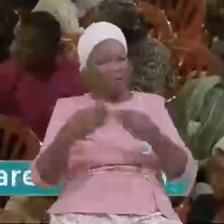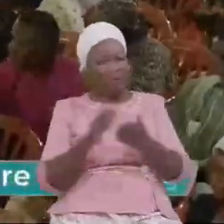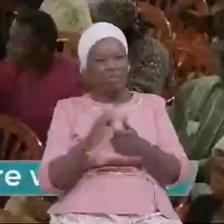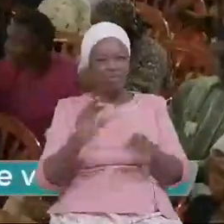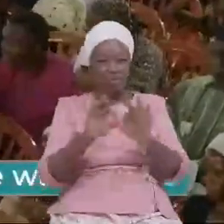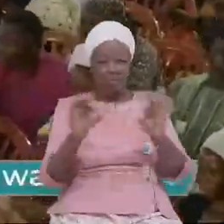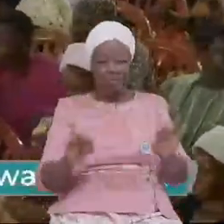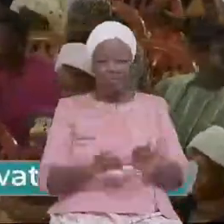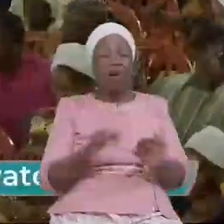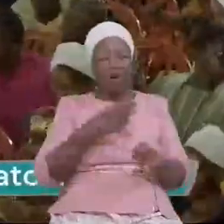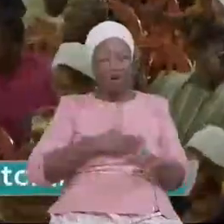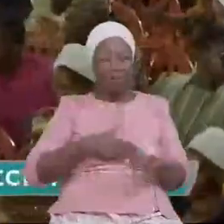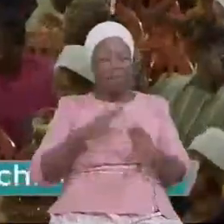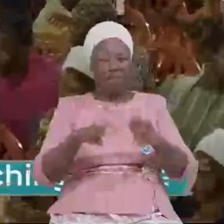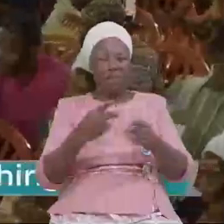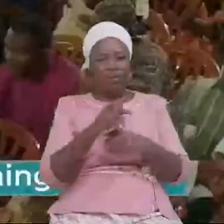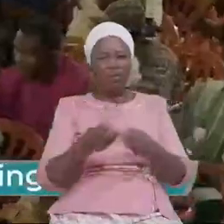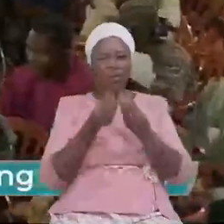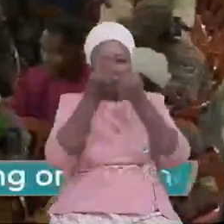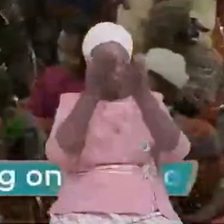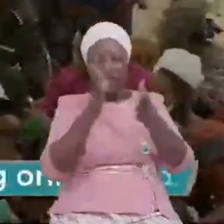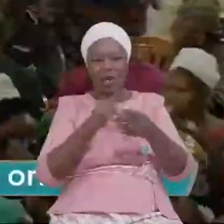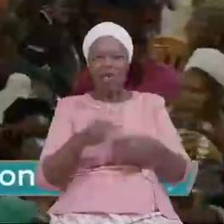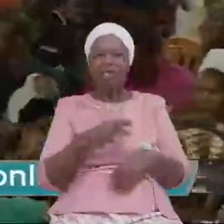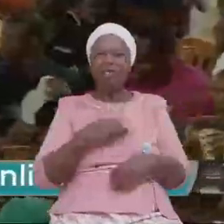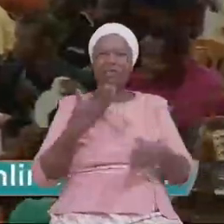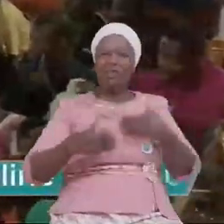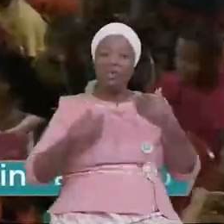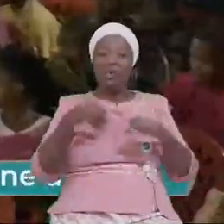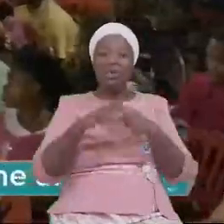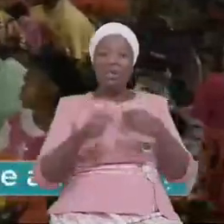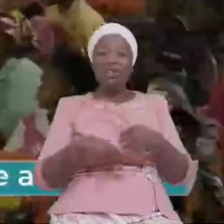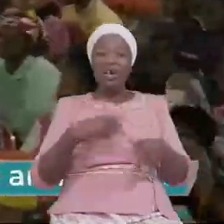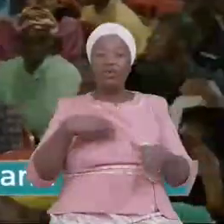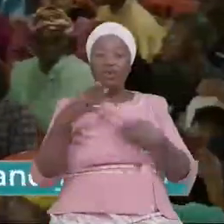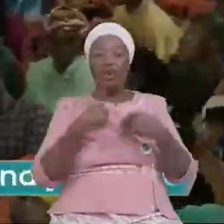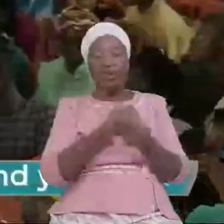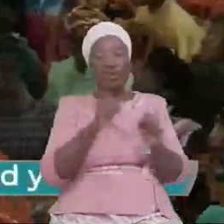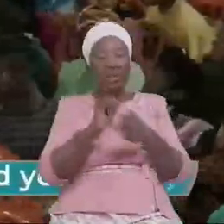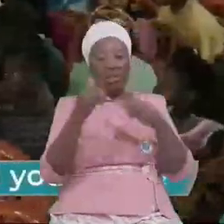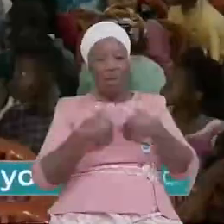informations avec la joie du salut que vous avez maintenant.